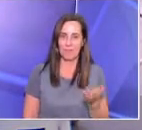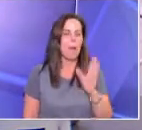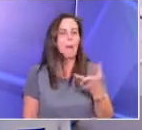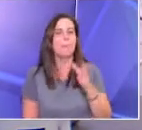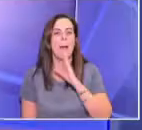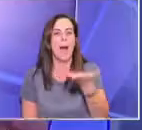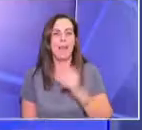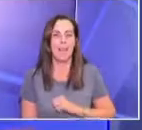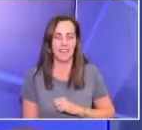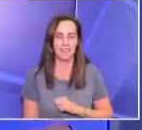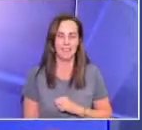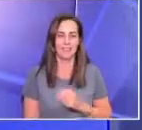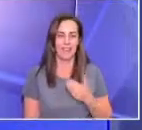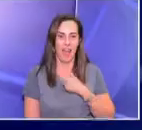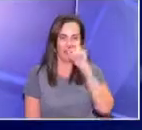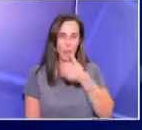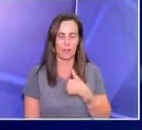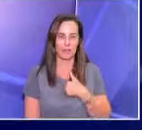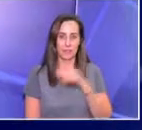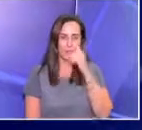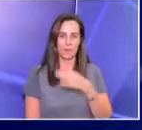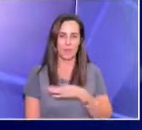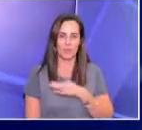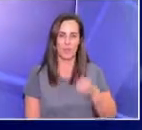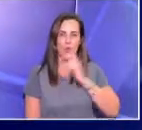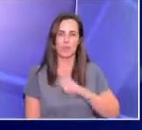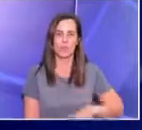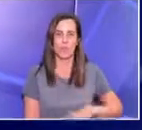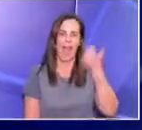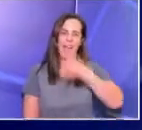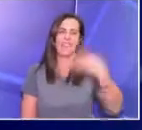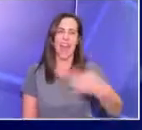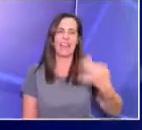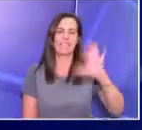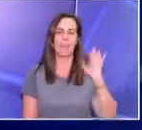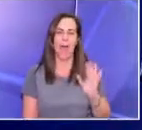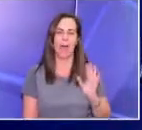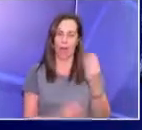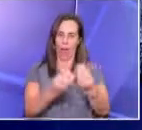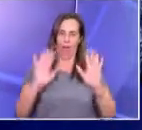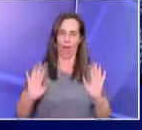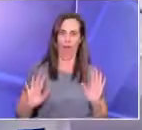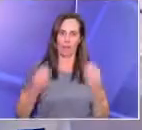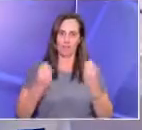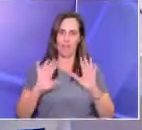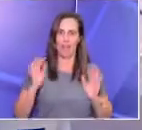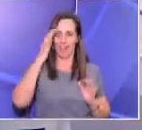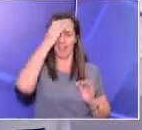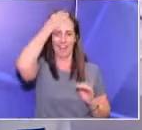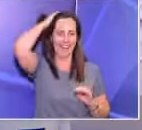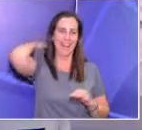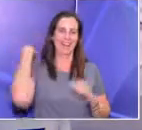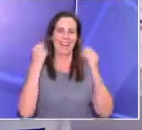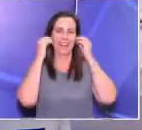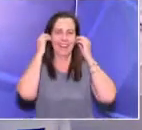הבעיה הכי גדולה בעיניך של חולדאי? אני חולדאי, חולדאי בשבילי הוא ראש עיר, חבל על הזמן. אתה רואה? רגע, שנייה. מגיע רגע,